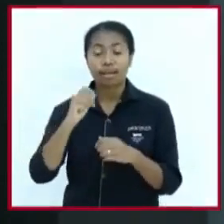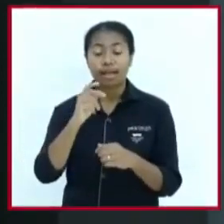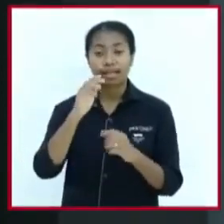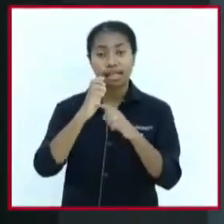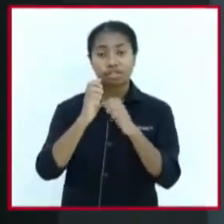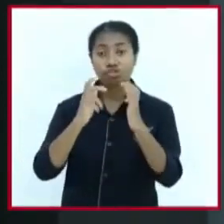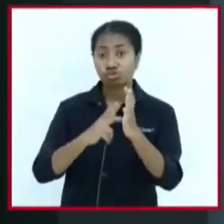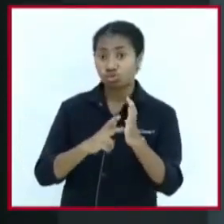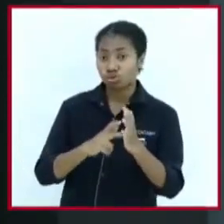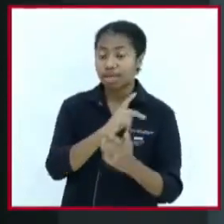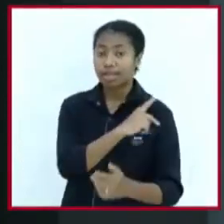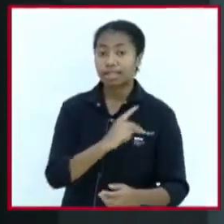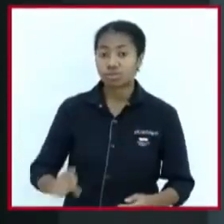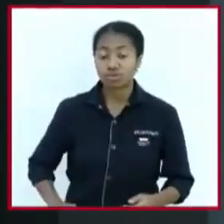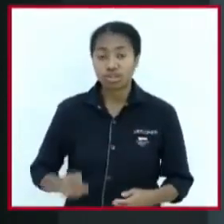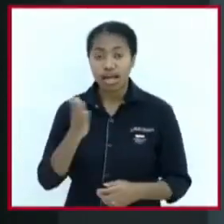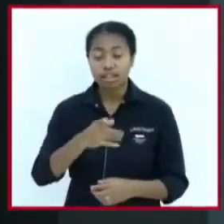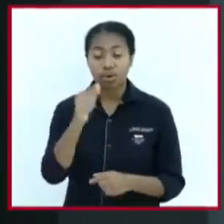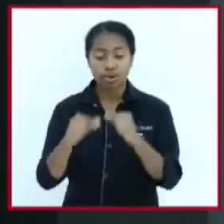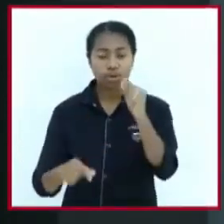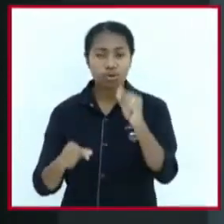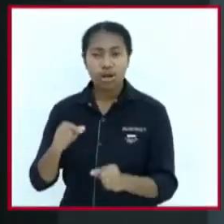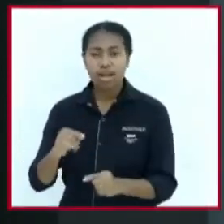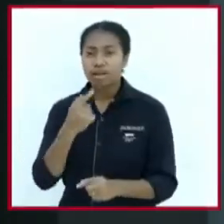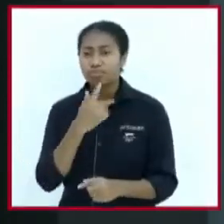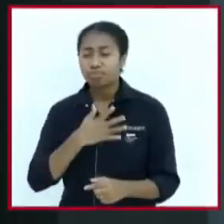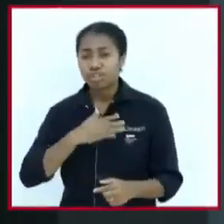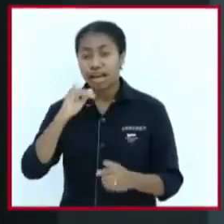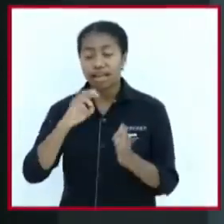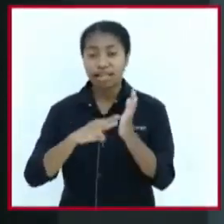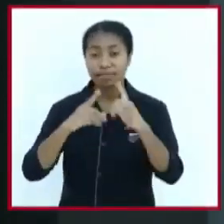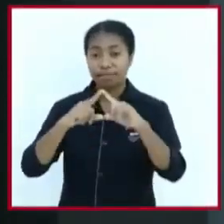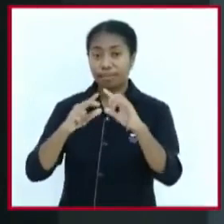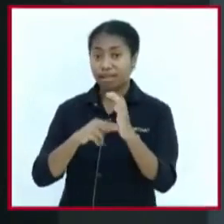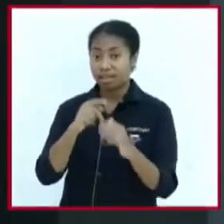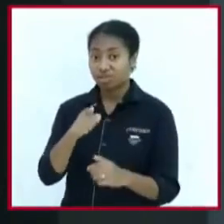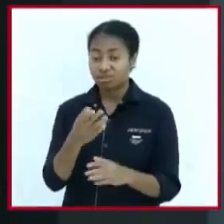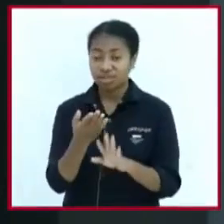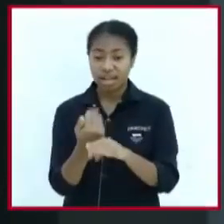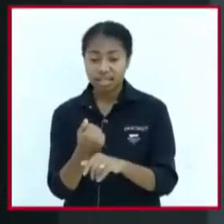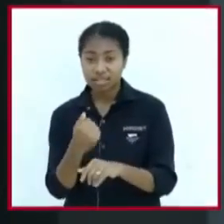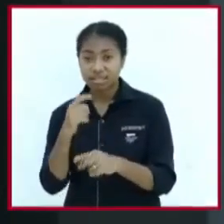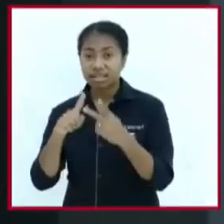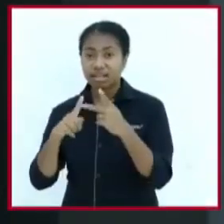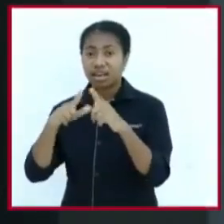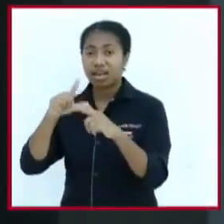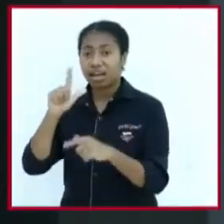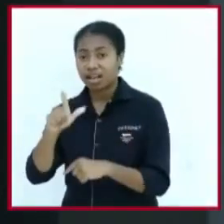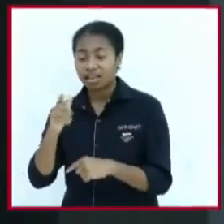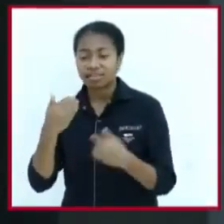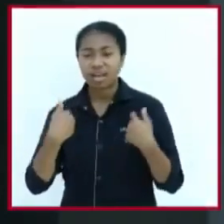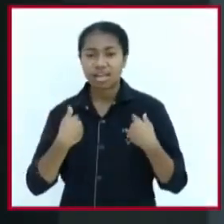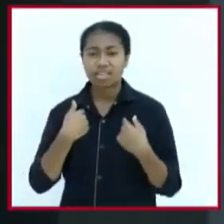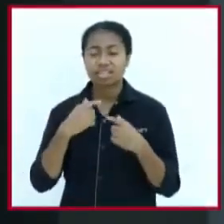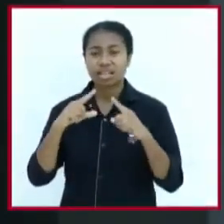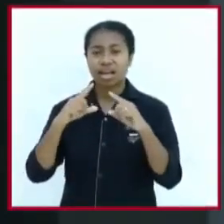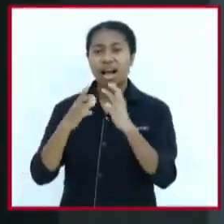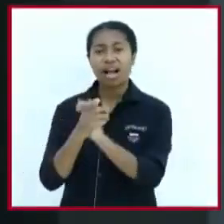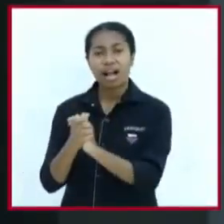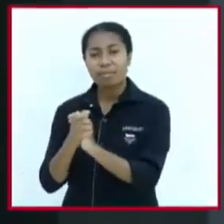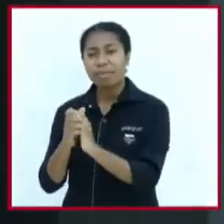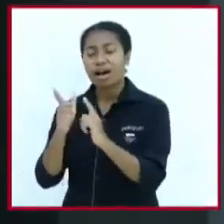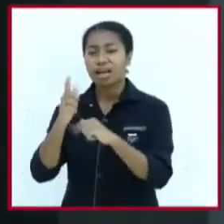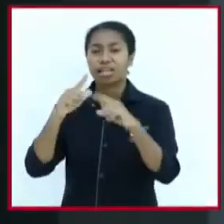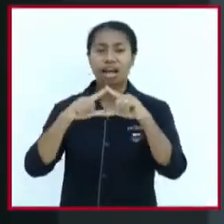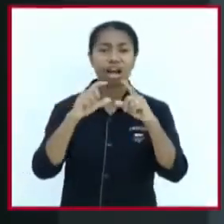keunggulan orang-orang beriman pada Yesus dari hal-hal yang ada dalam agama Yahudi Itulah